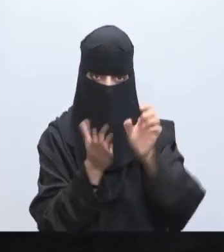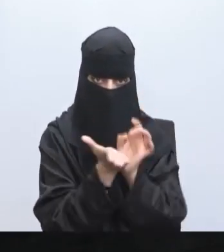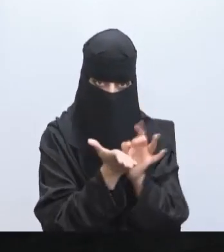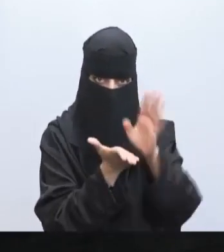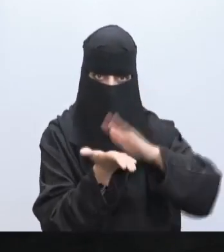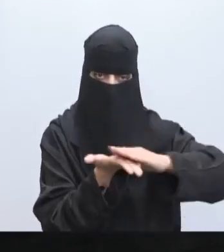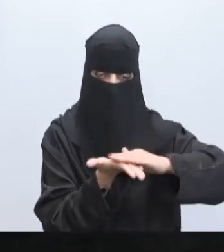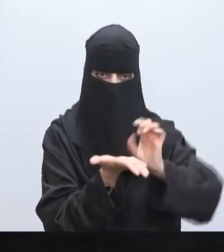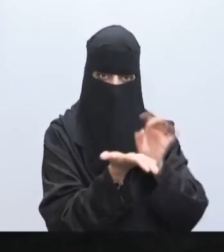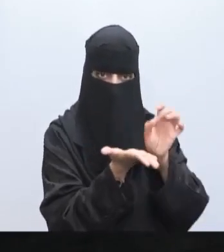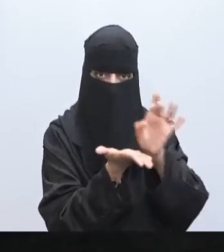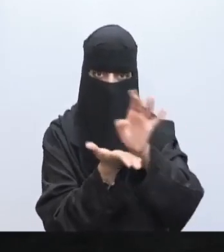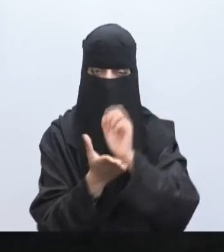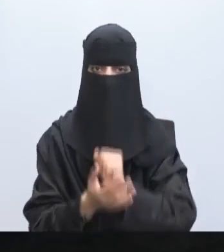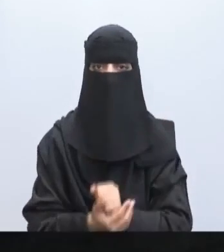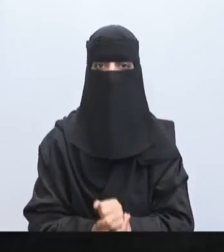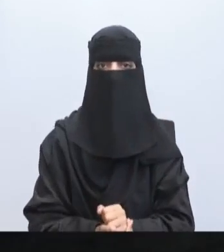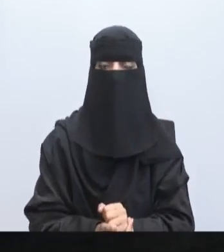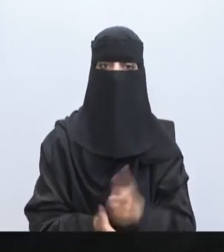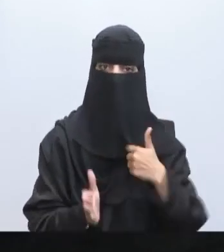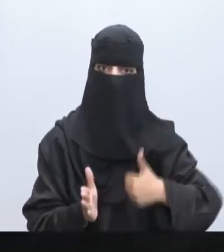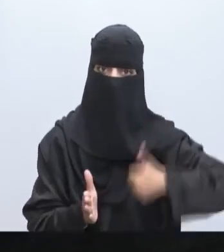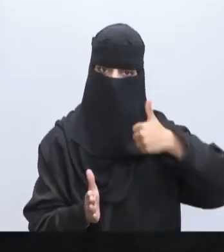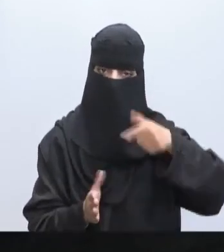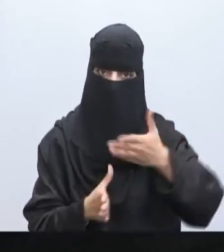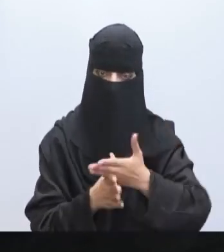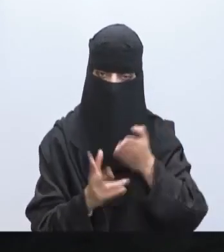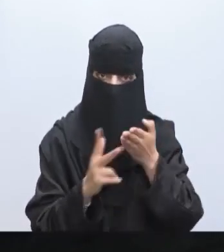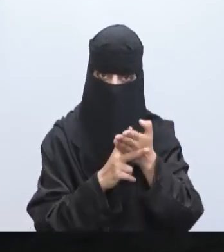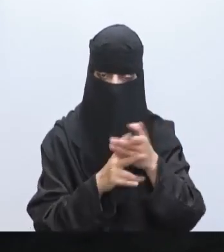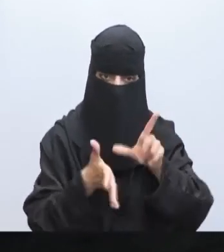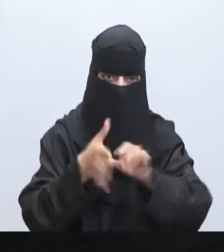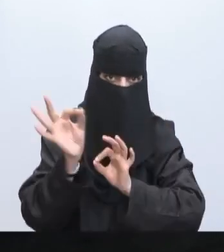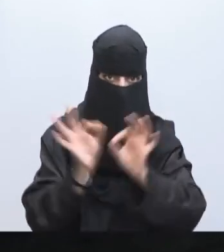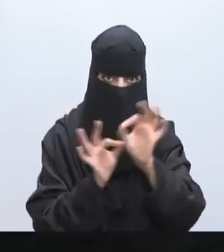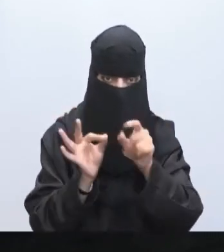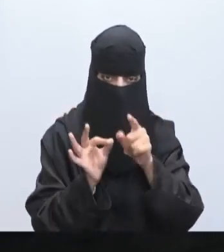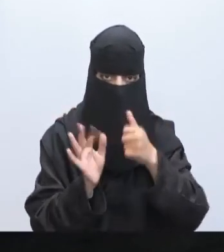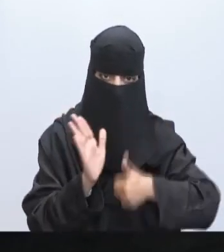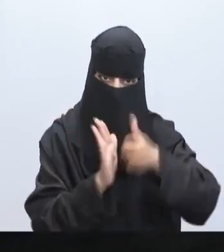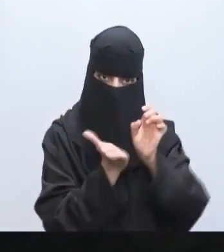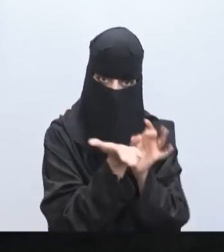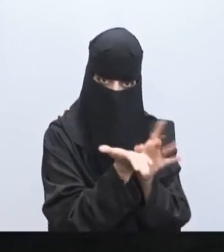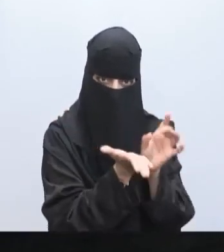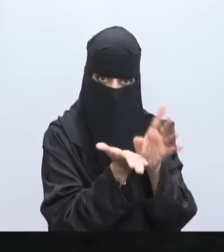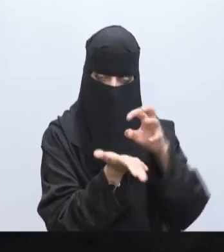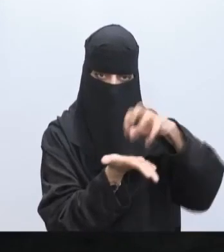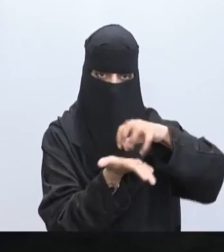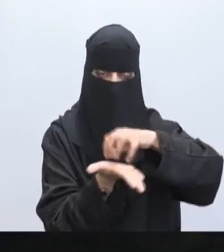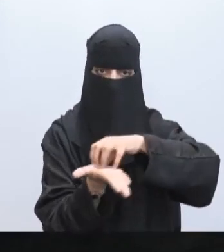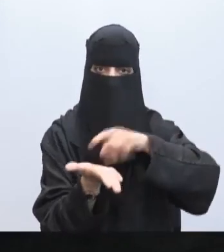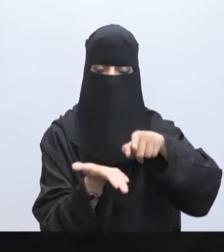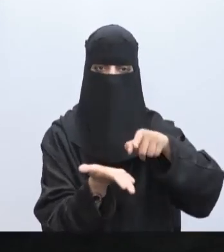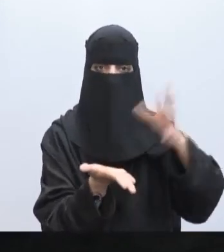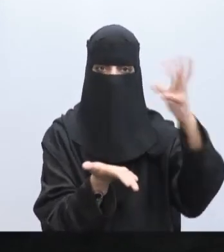الاراضي السعوديه استطاع من خلال هذه الاستراتيجيه ان يخرج ويطرد المعتدي